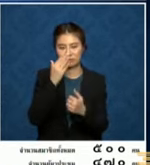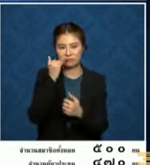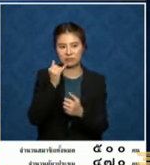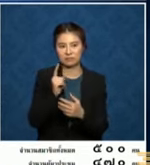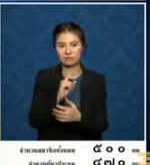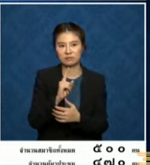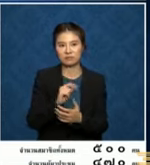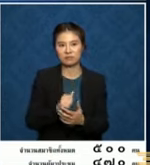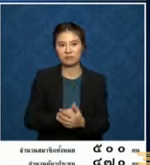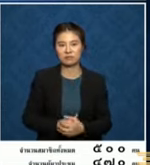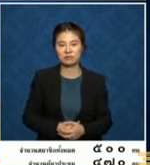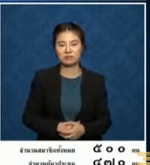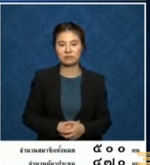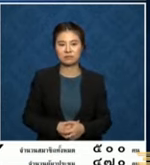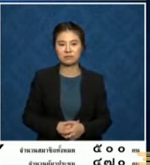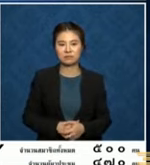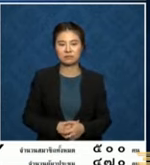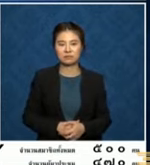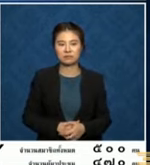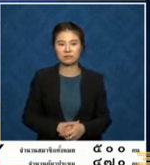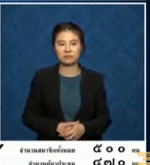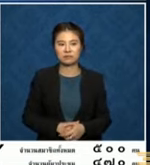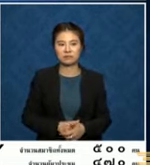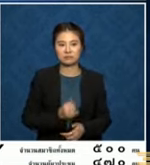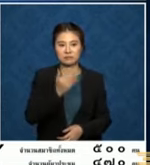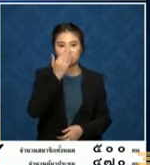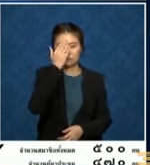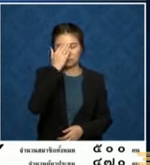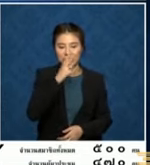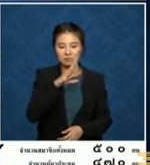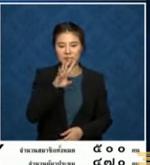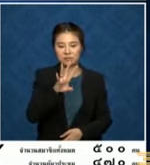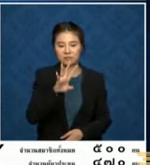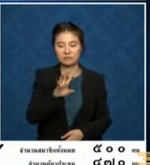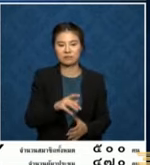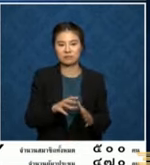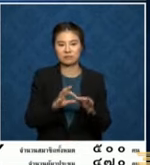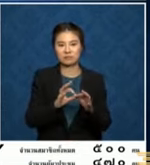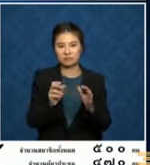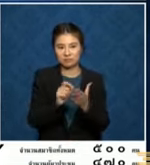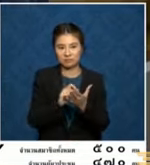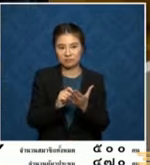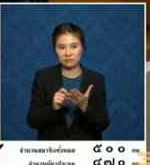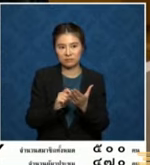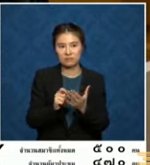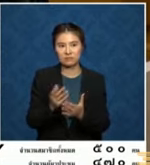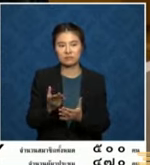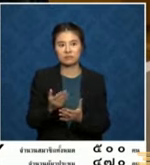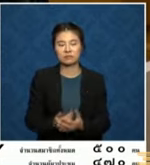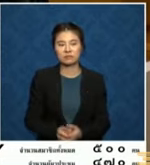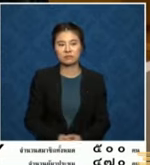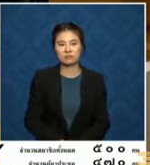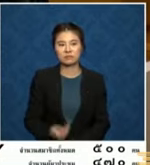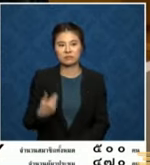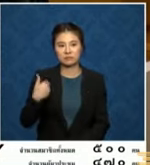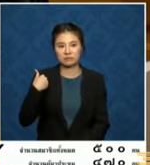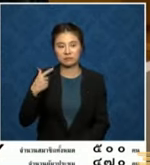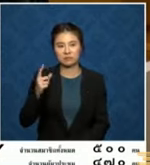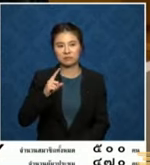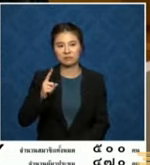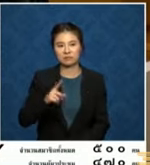ครับเพราะฉะนั้นในหน้าที่4เลื่อนมาที่จะเป็นเห็นลายมือผมกระยุกกระยิกต่างๆเนี่ยนะครับผ